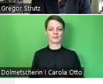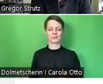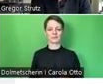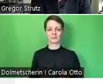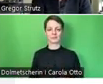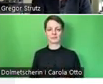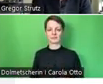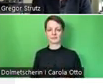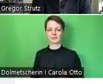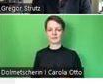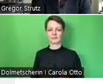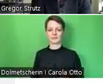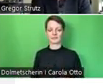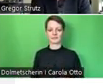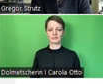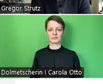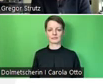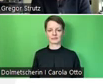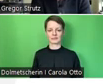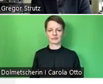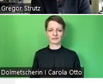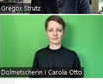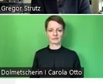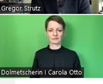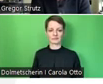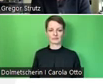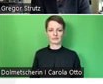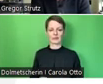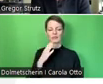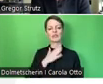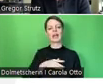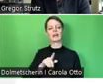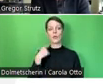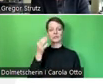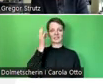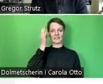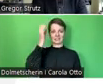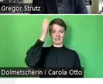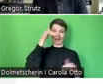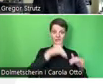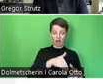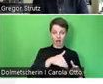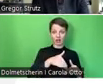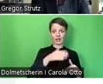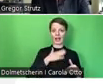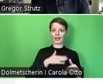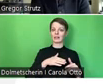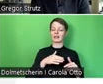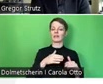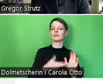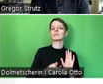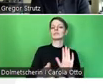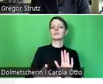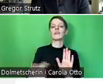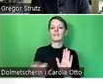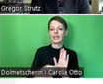Ihnen ins Gespräch kommen wollen. Wir wollen zum einen Ihnen unser Wissen auch zur Verfügung stellen, indem es also eine große Datenbank an Wissen geben